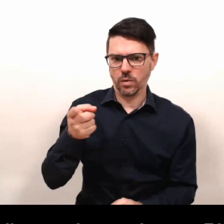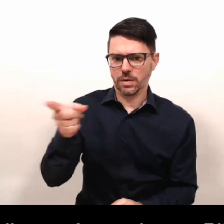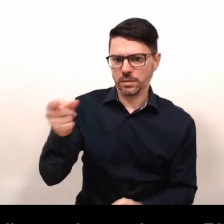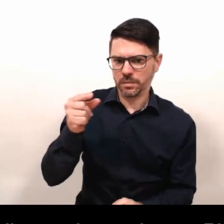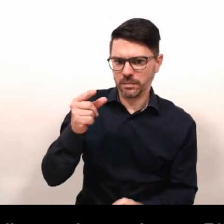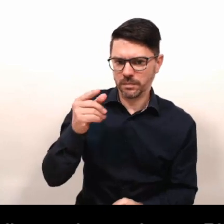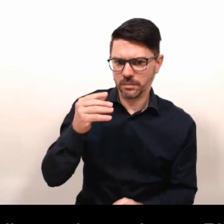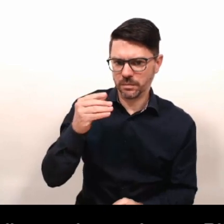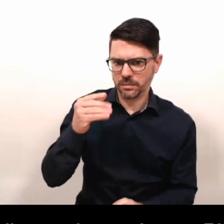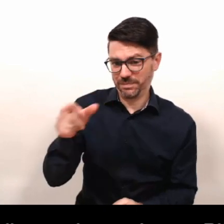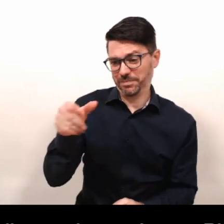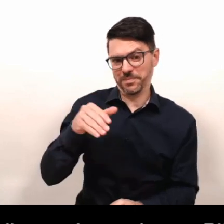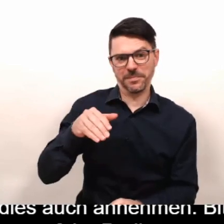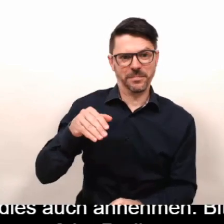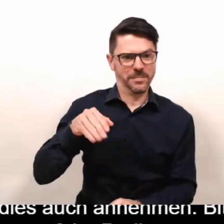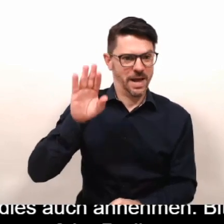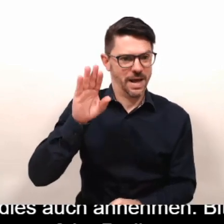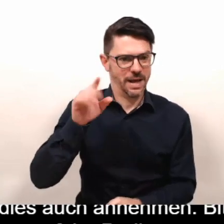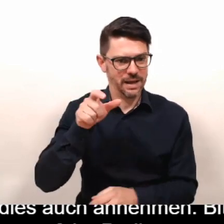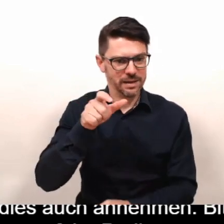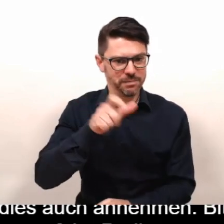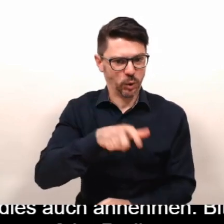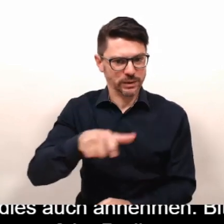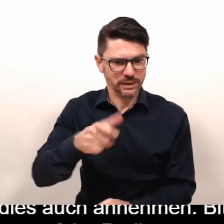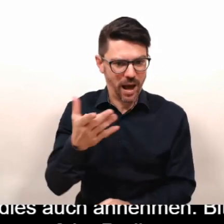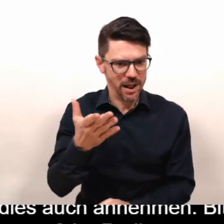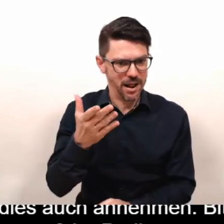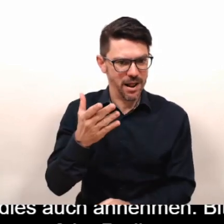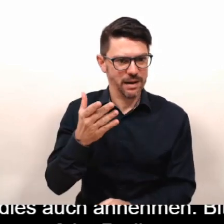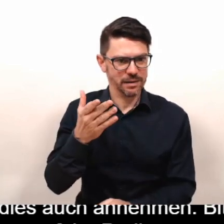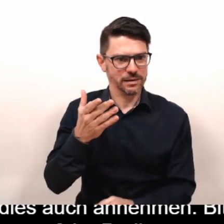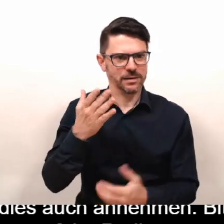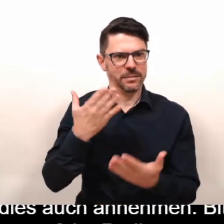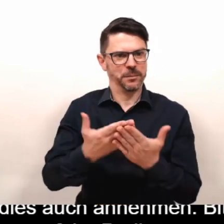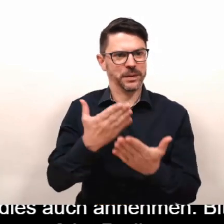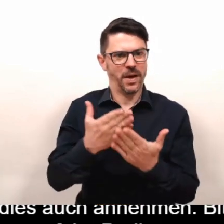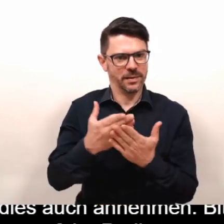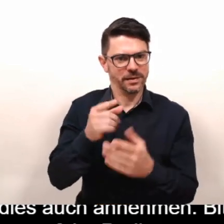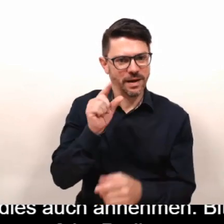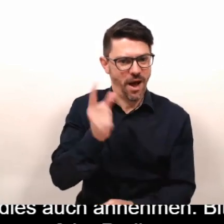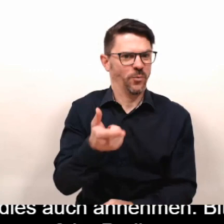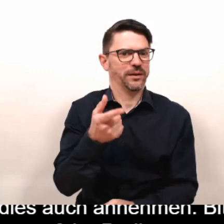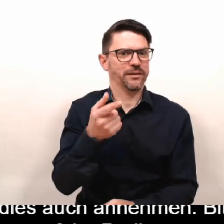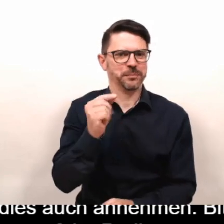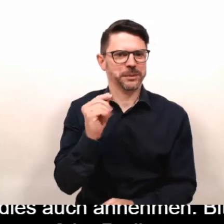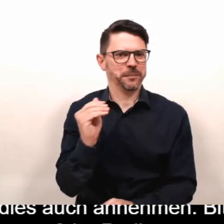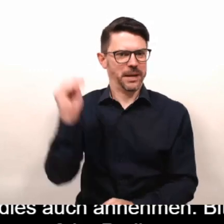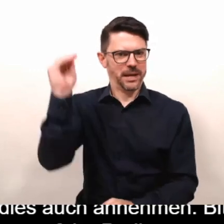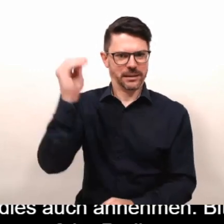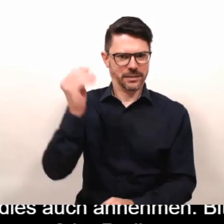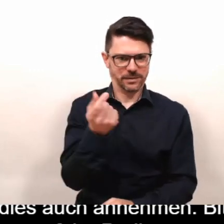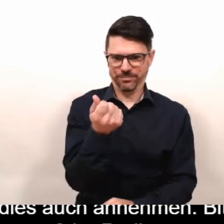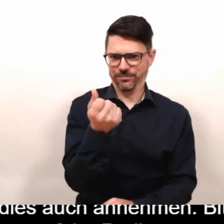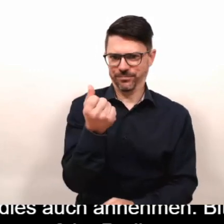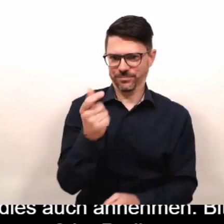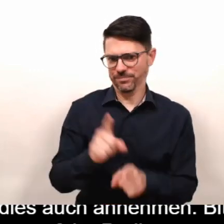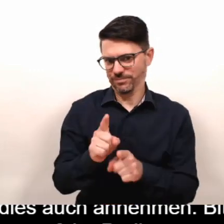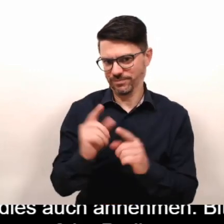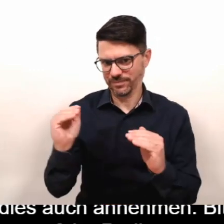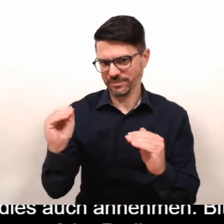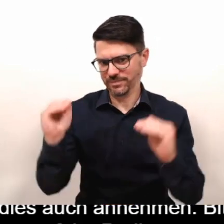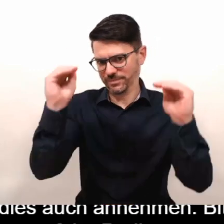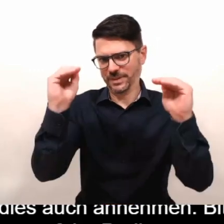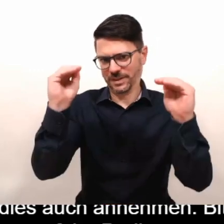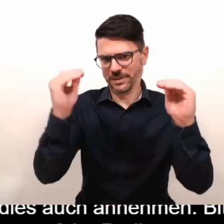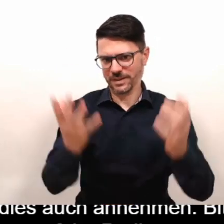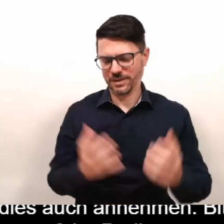Gastronomen mehr verdienen können, damit sie ja ihr dünneres Platzangebot irgendwo refinanzieren